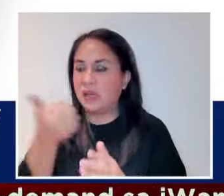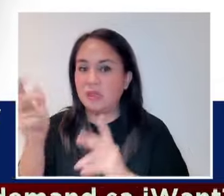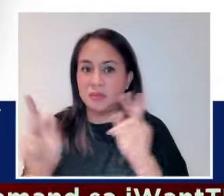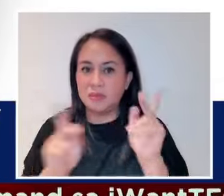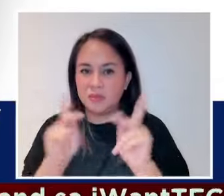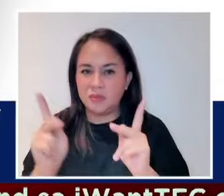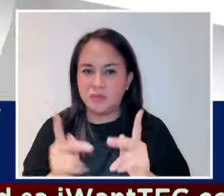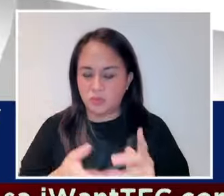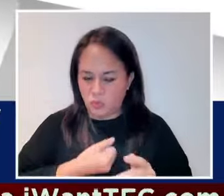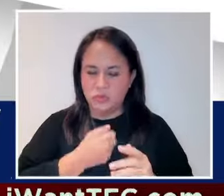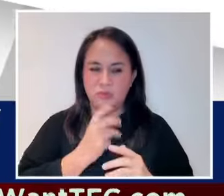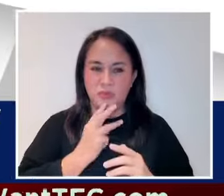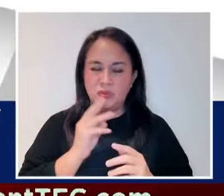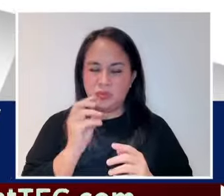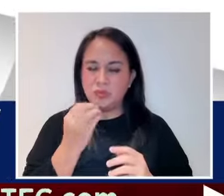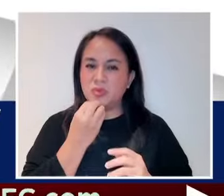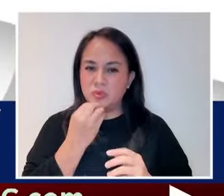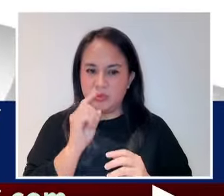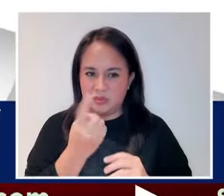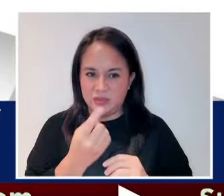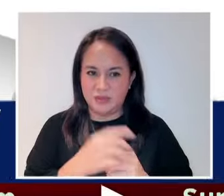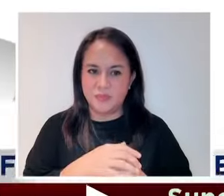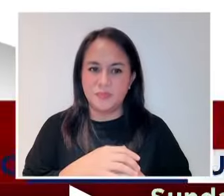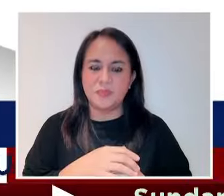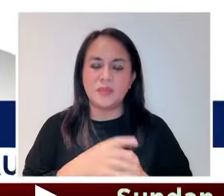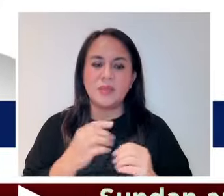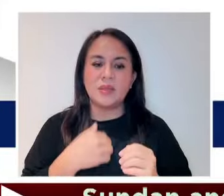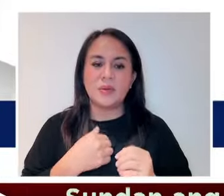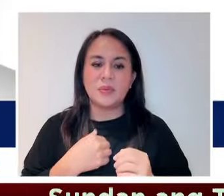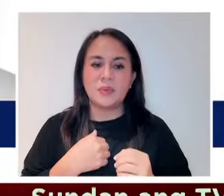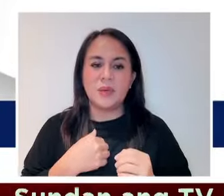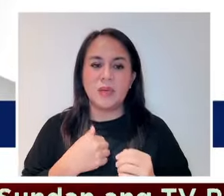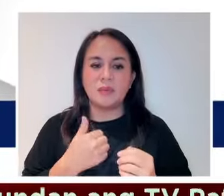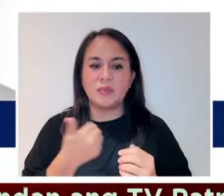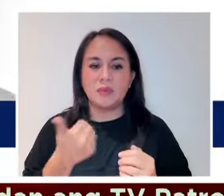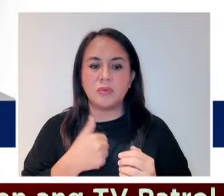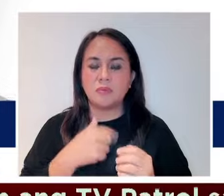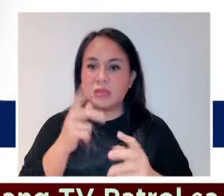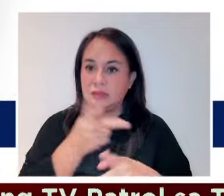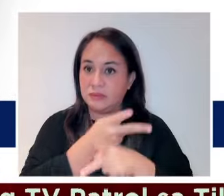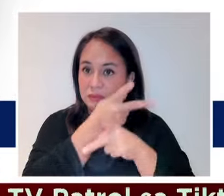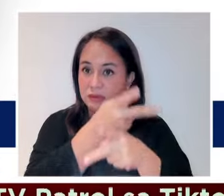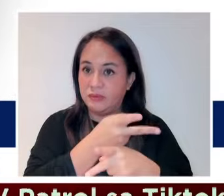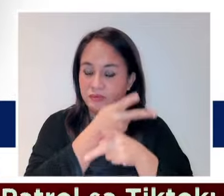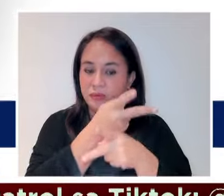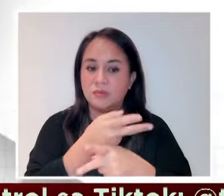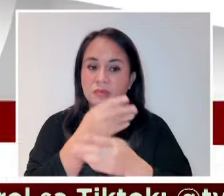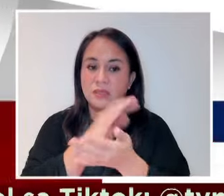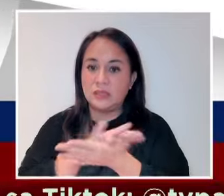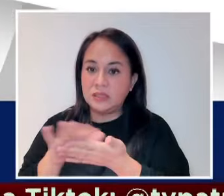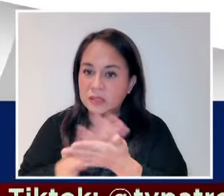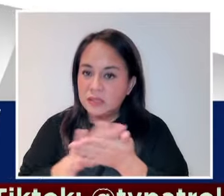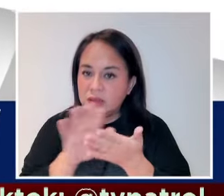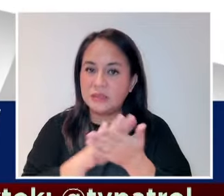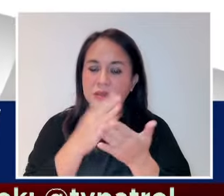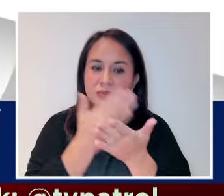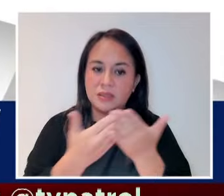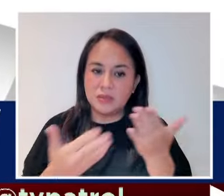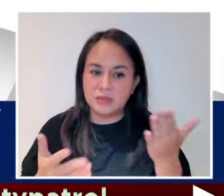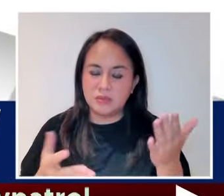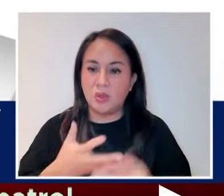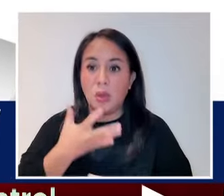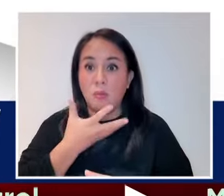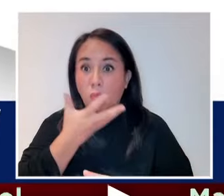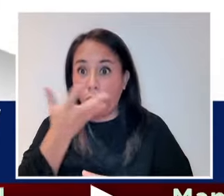na makahawa pa. Also, when caring for sick household members, we should be careful in cleaning up fecal material or vomit and